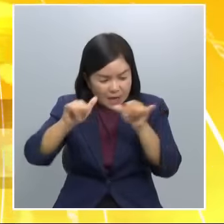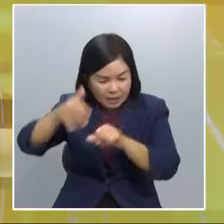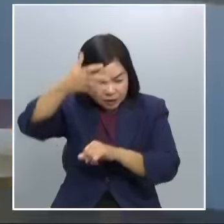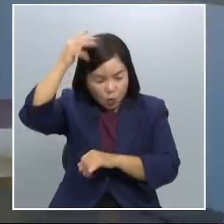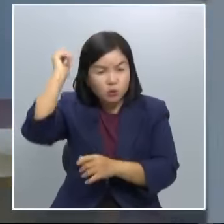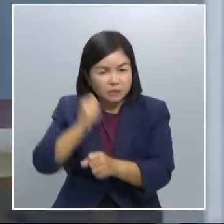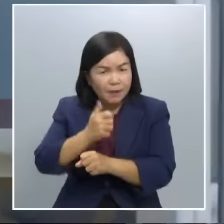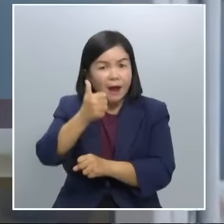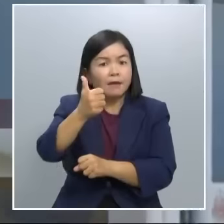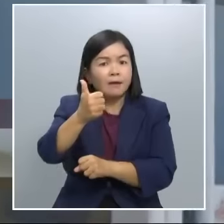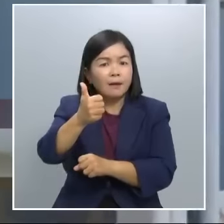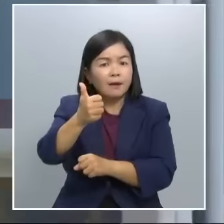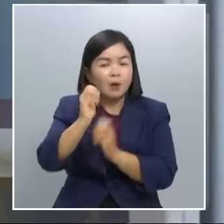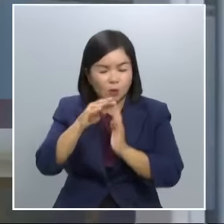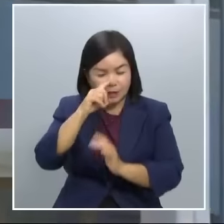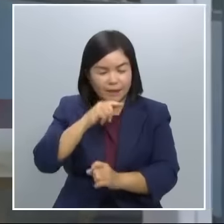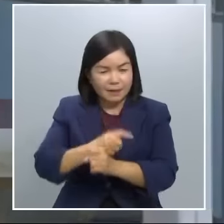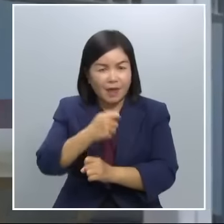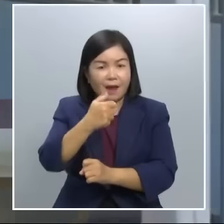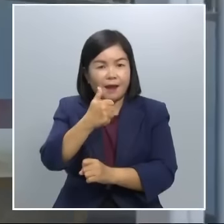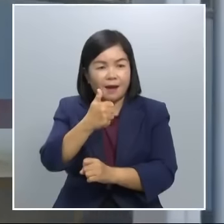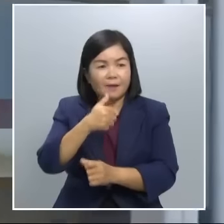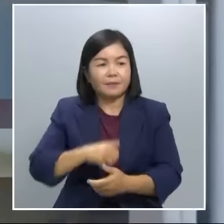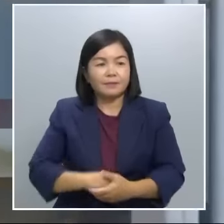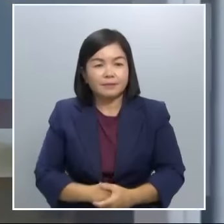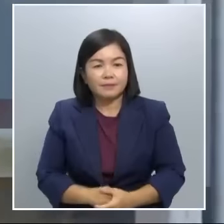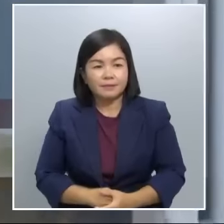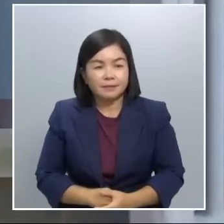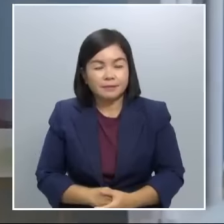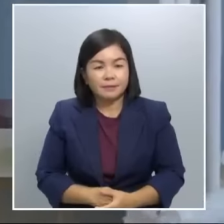ให้